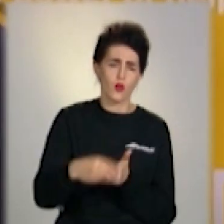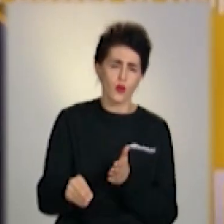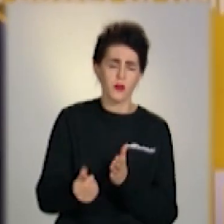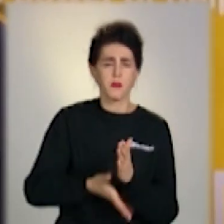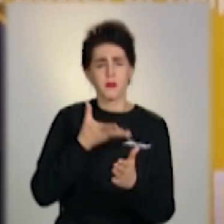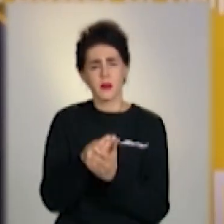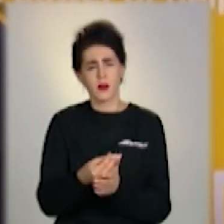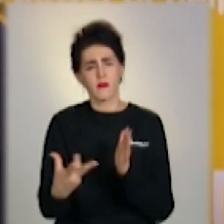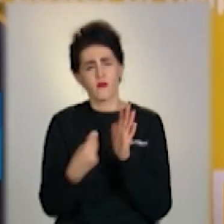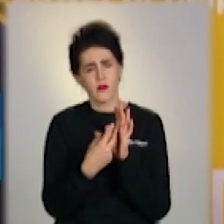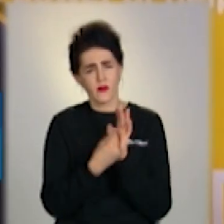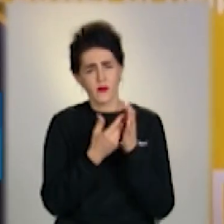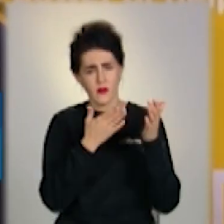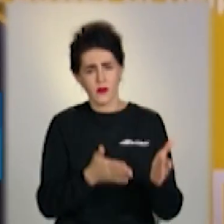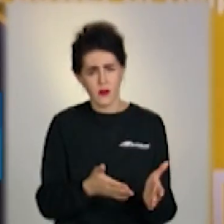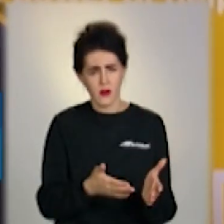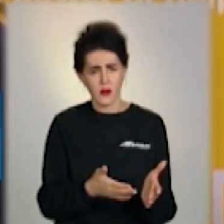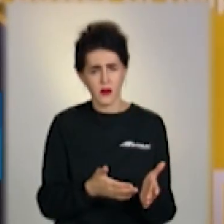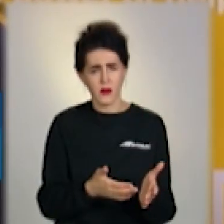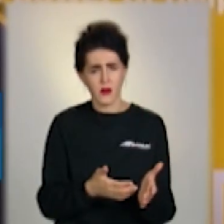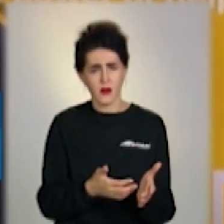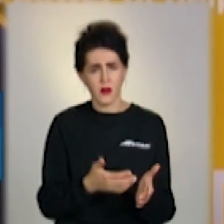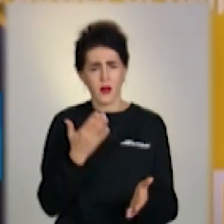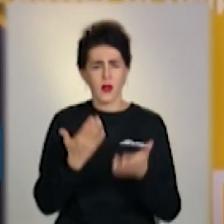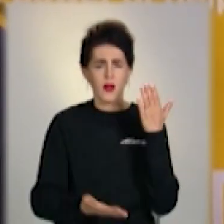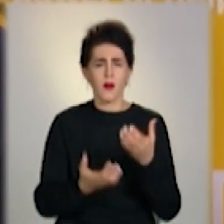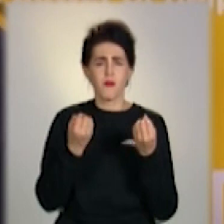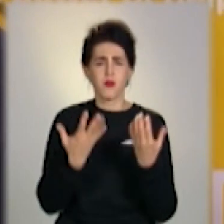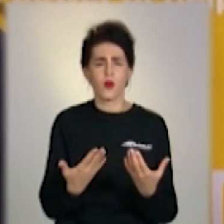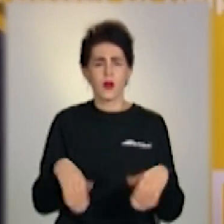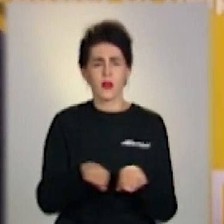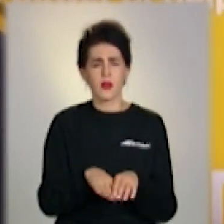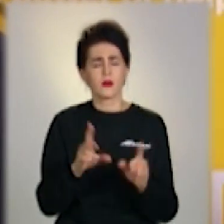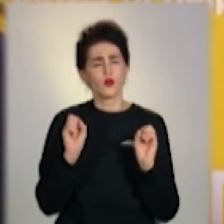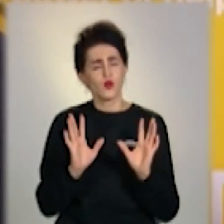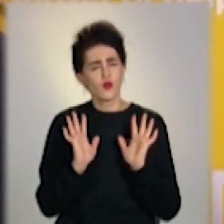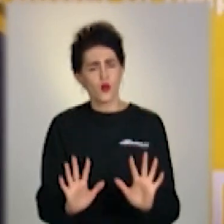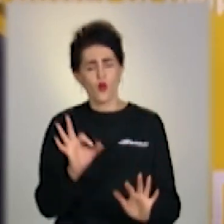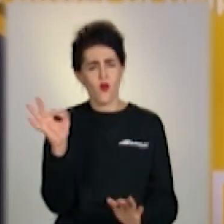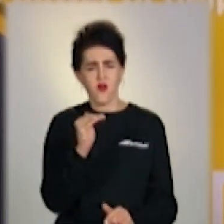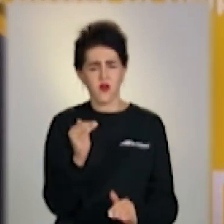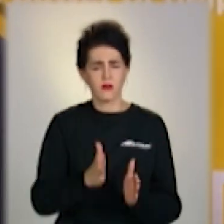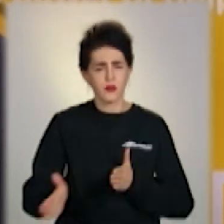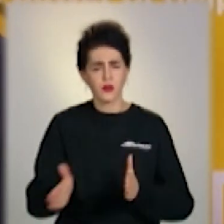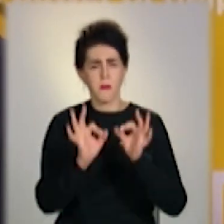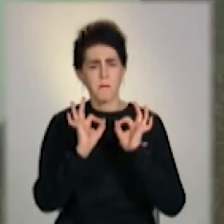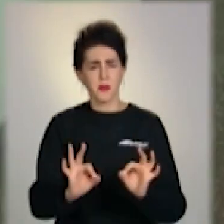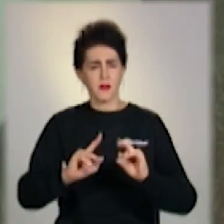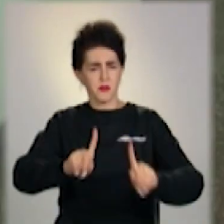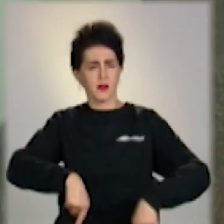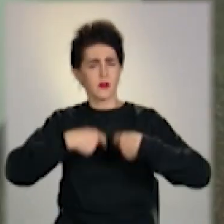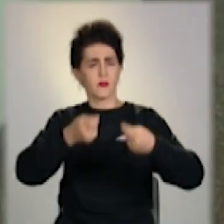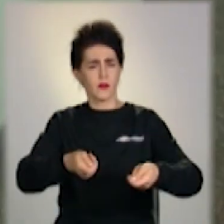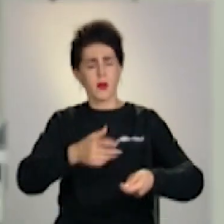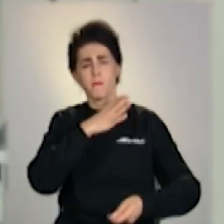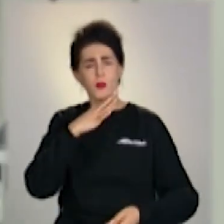щеплення, ну просто тому хтось не має взяти вакцину офіційним шляхом і з правильним транспортуванням.